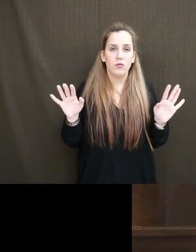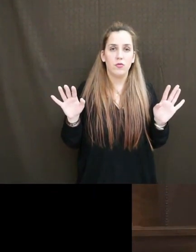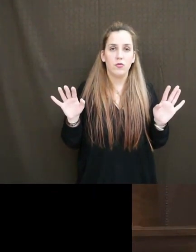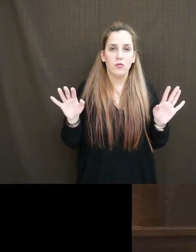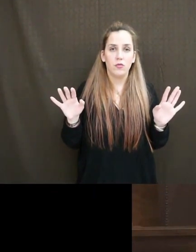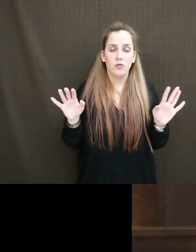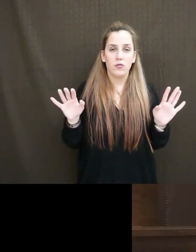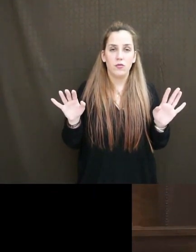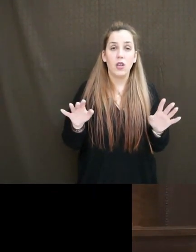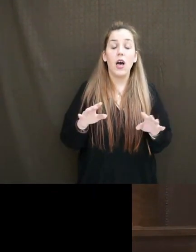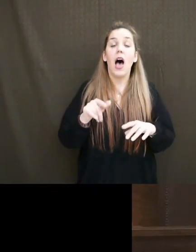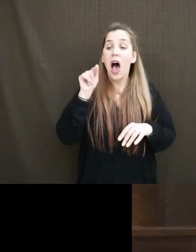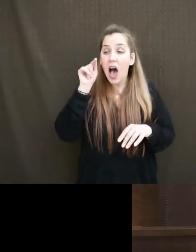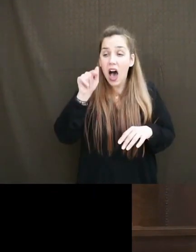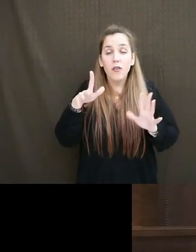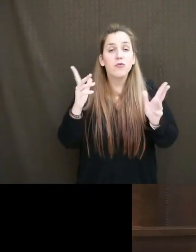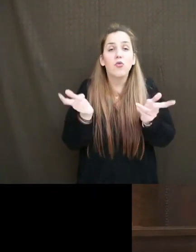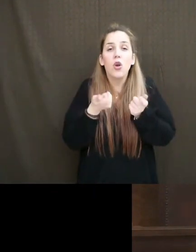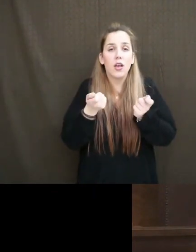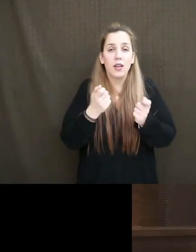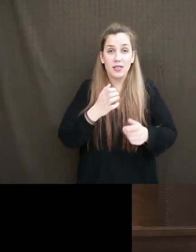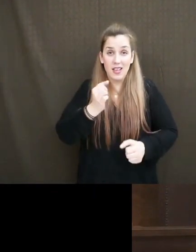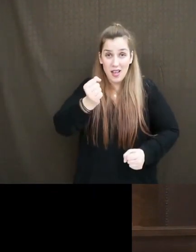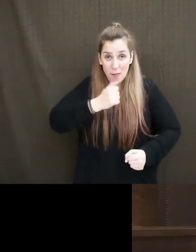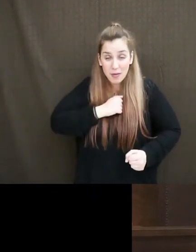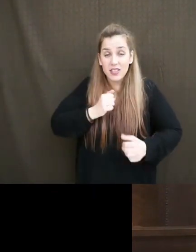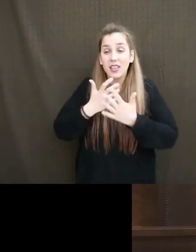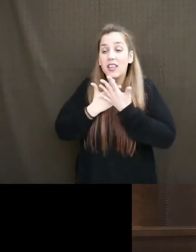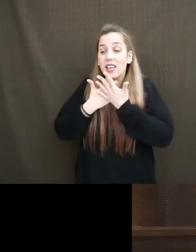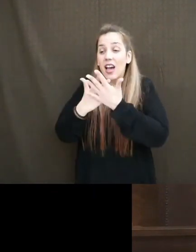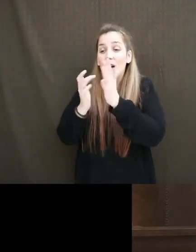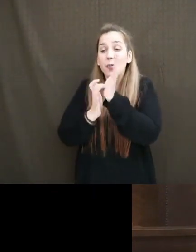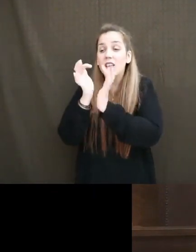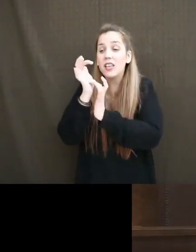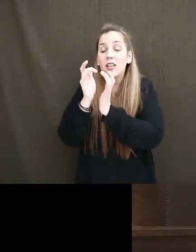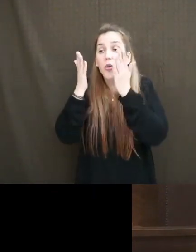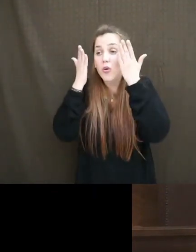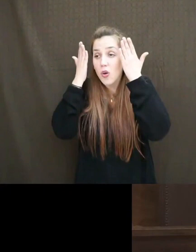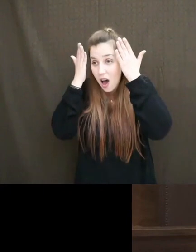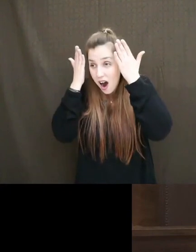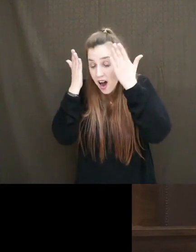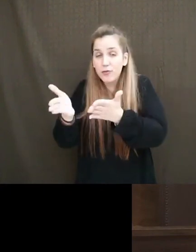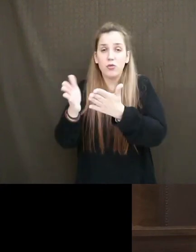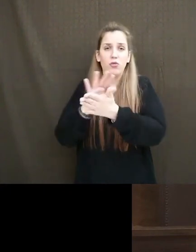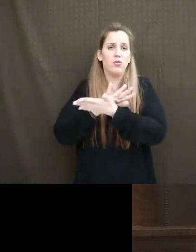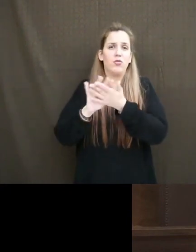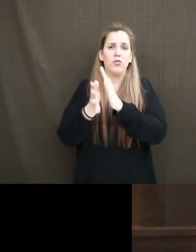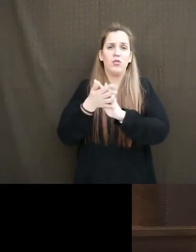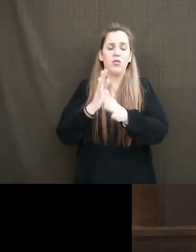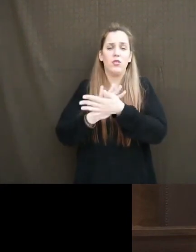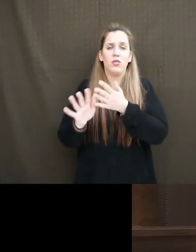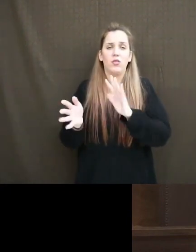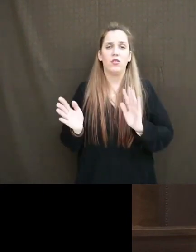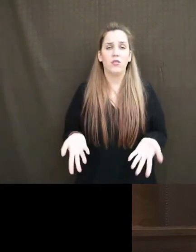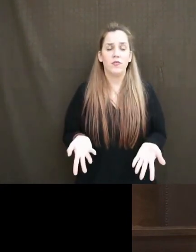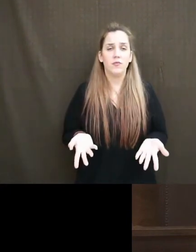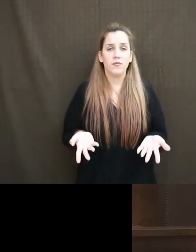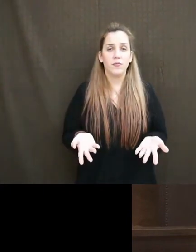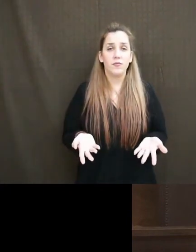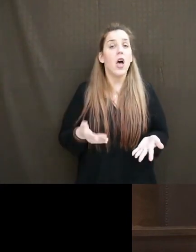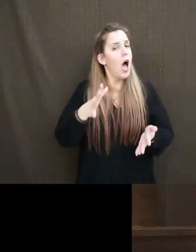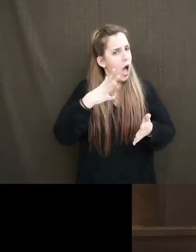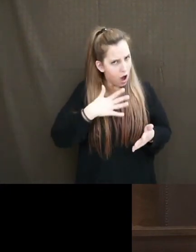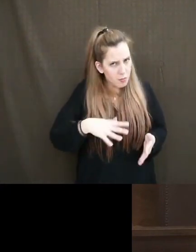καρπός, είναι ξεχύλισμα, είναι απόδειξη χάρης, όχι προϋπόθεση